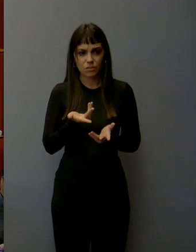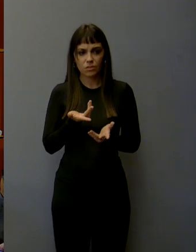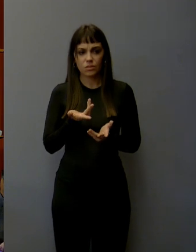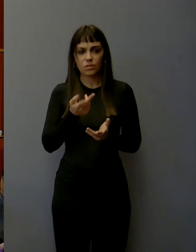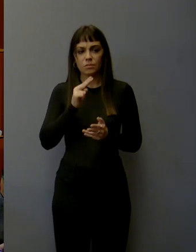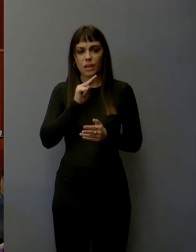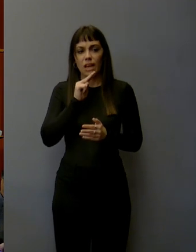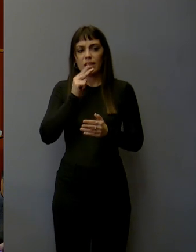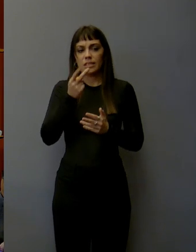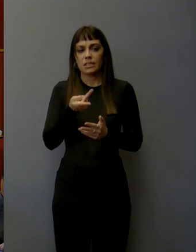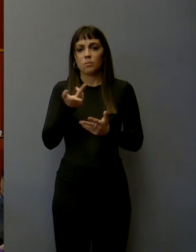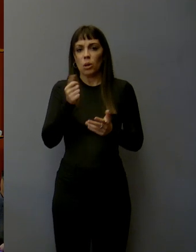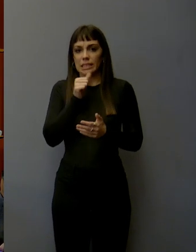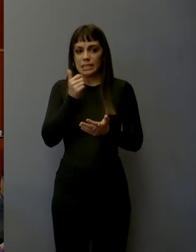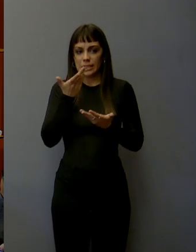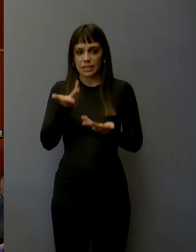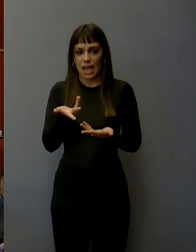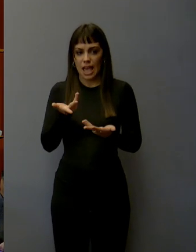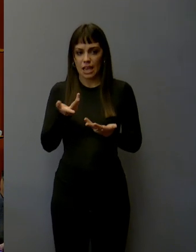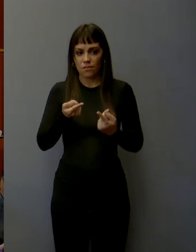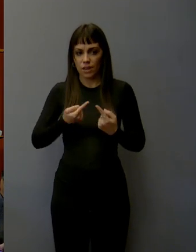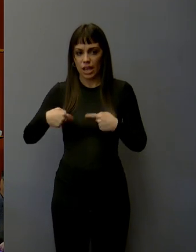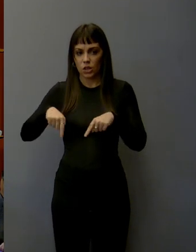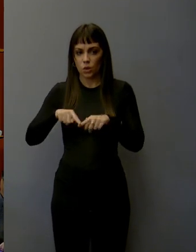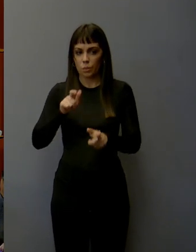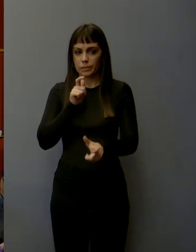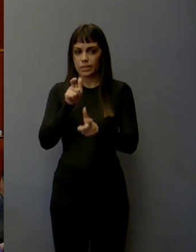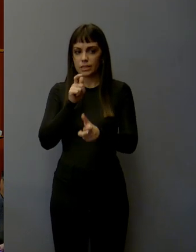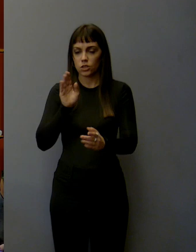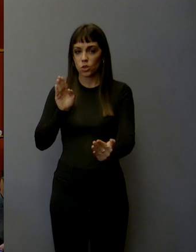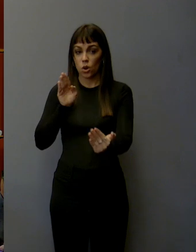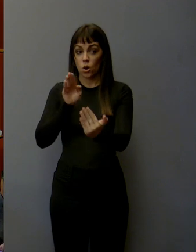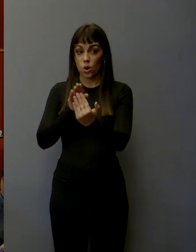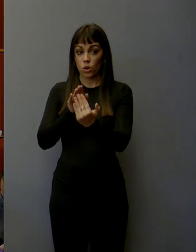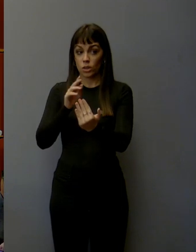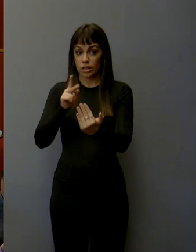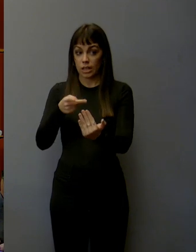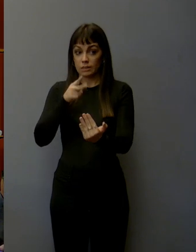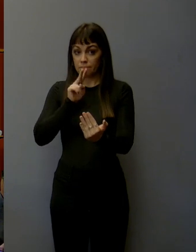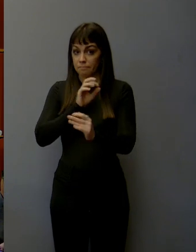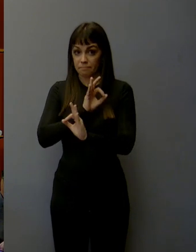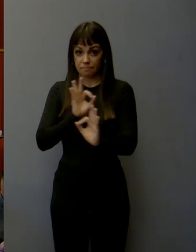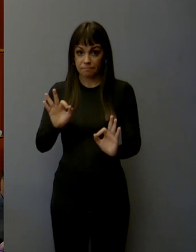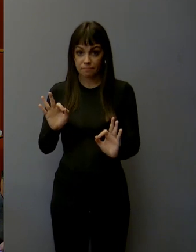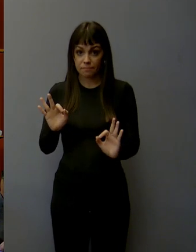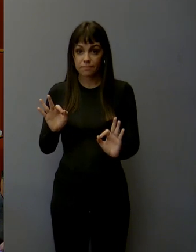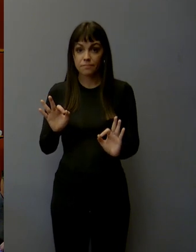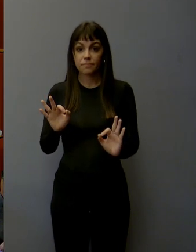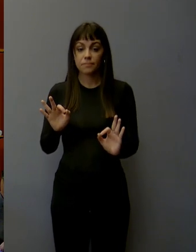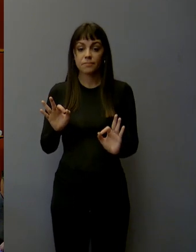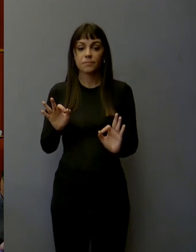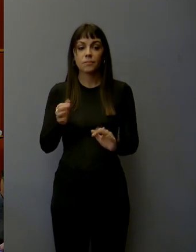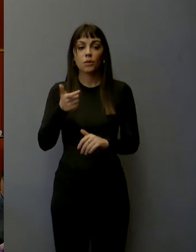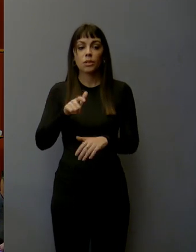completamente mancate nelle commissioni propedeutiche a questa discussione sul bilancio e in quest'aula perché il tema delle partecipate che